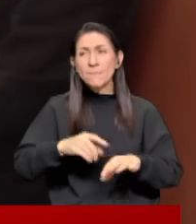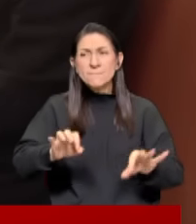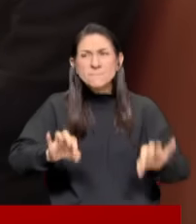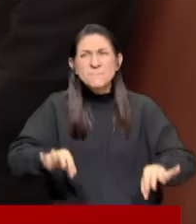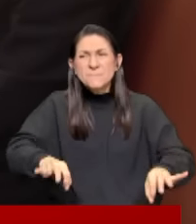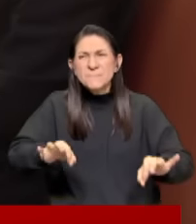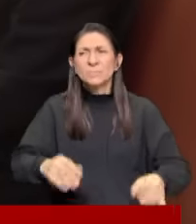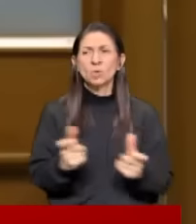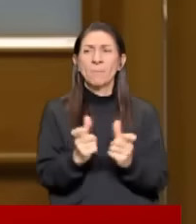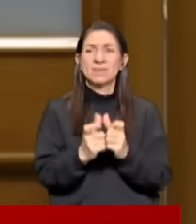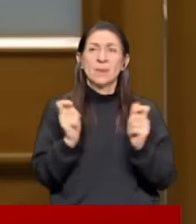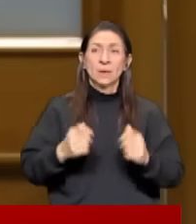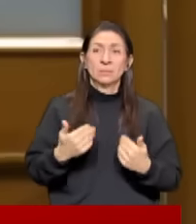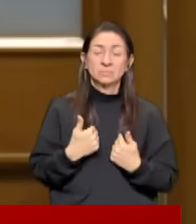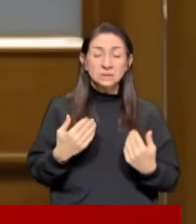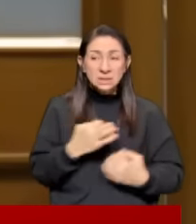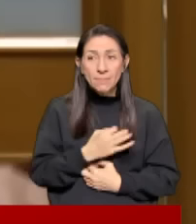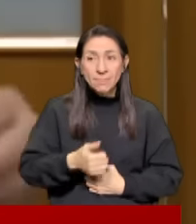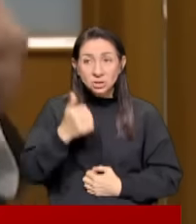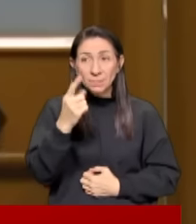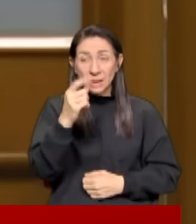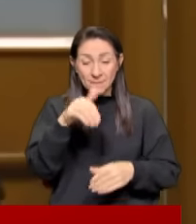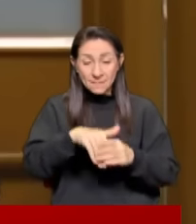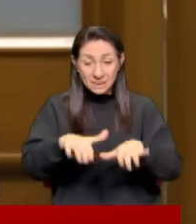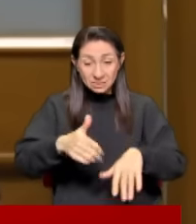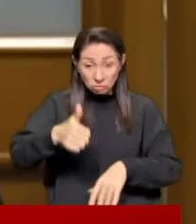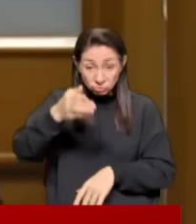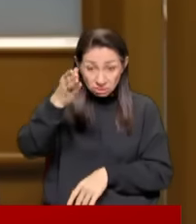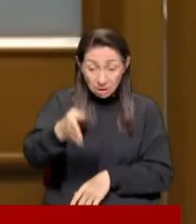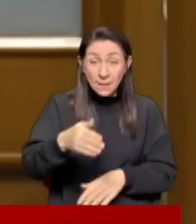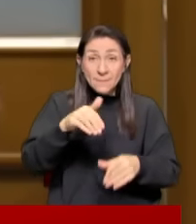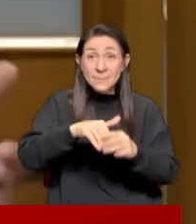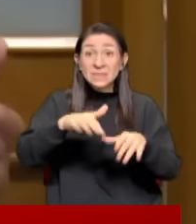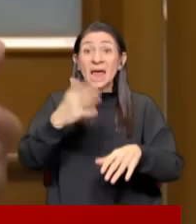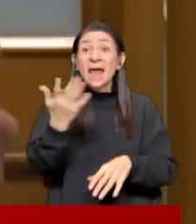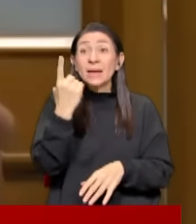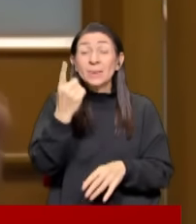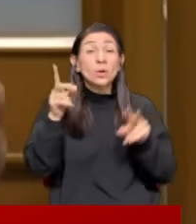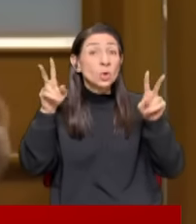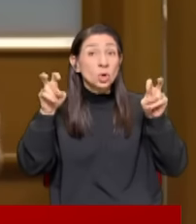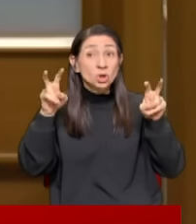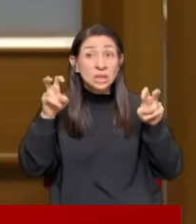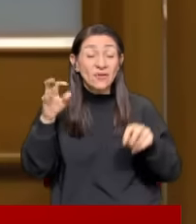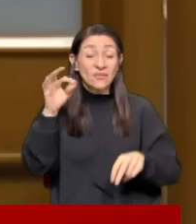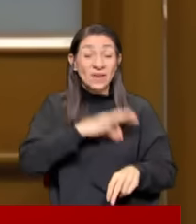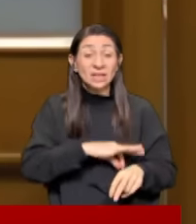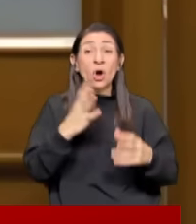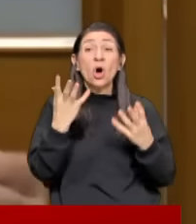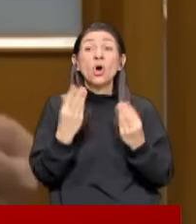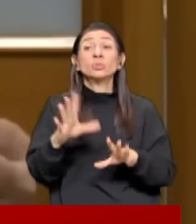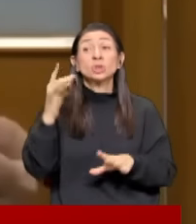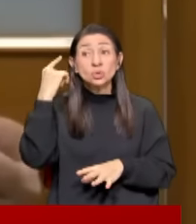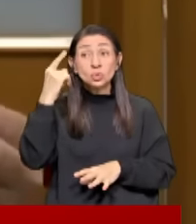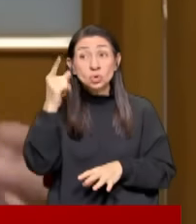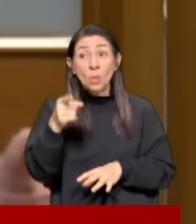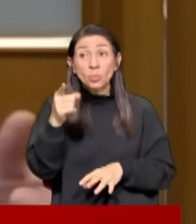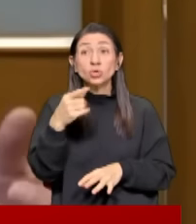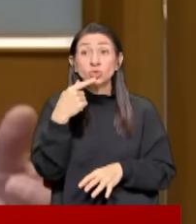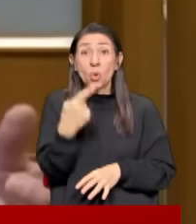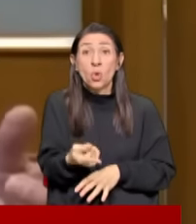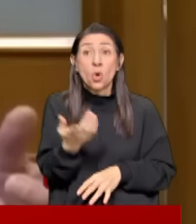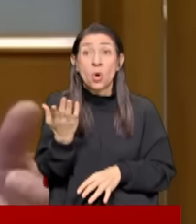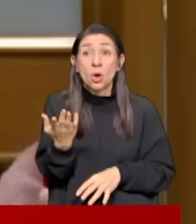ben zaten toplarım dedi. Dedim ki Sayın Başkan, bir meclis başkanı meclisin herhangi bir konuda yararlı olamayacağını düşünüyor ve bunu